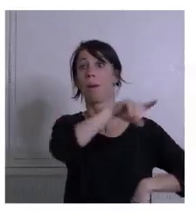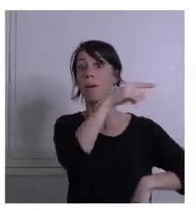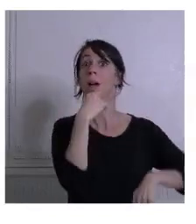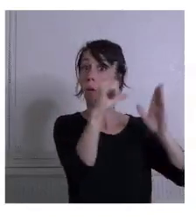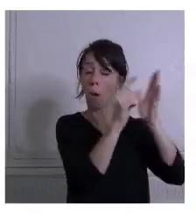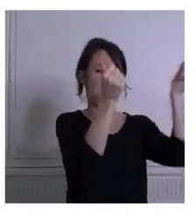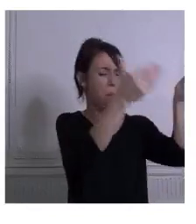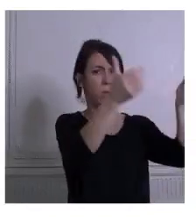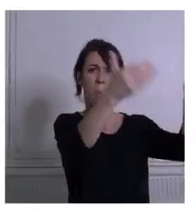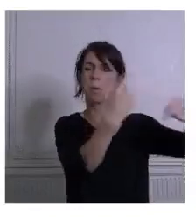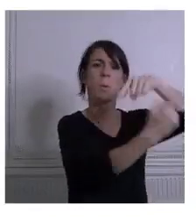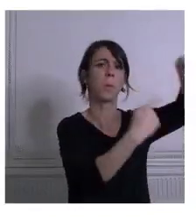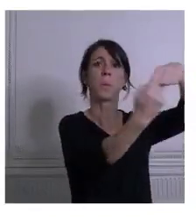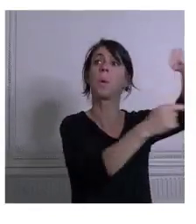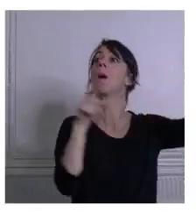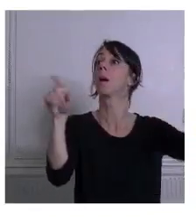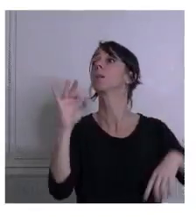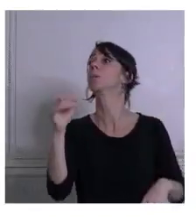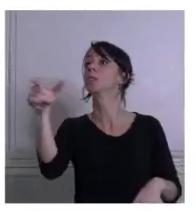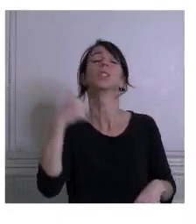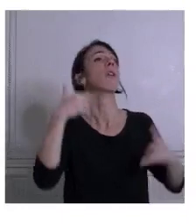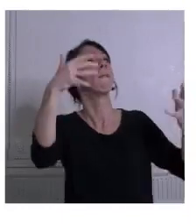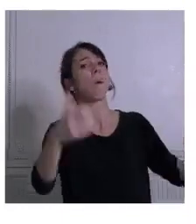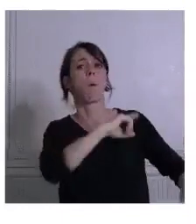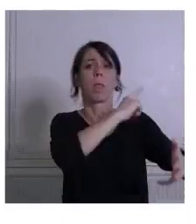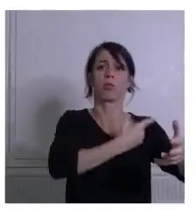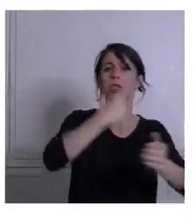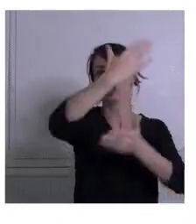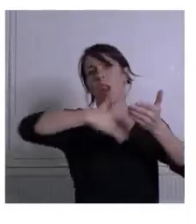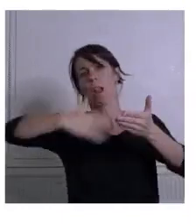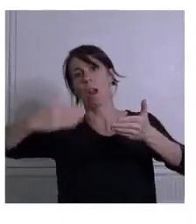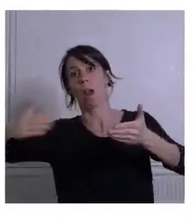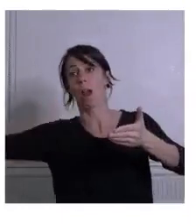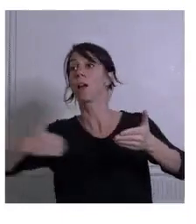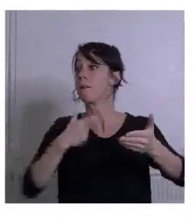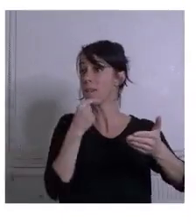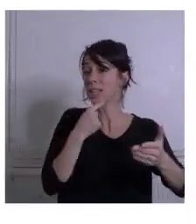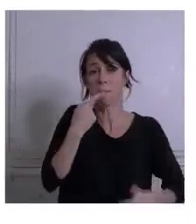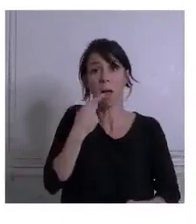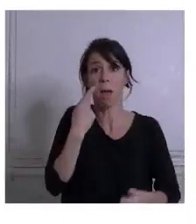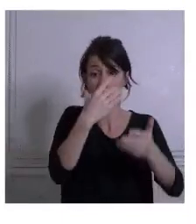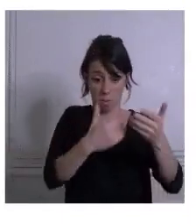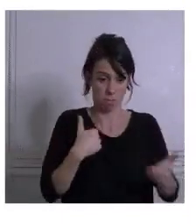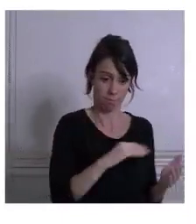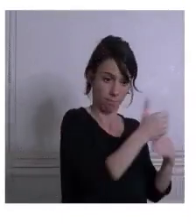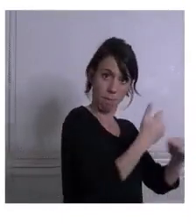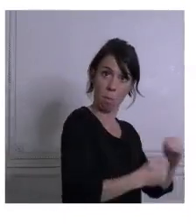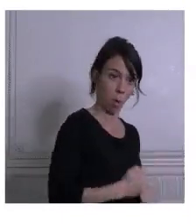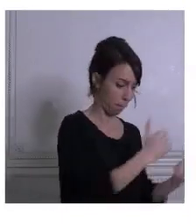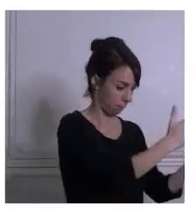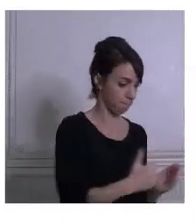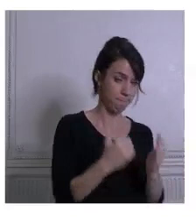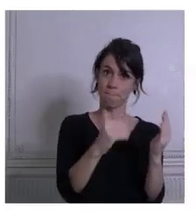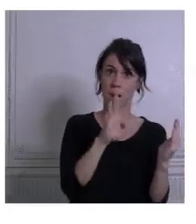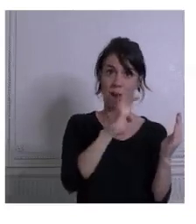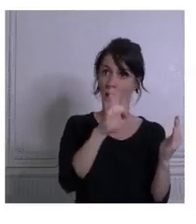de désamiantage. Je lui expliquais, il ne s'agissait pas d'un oubli de la part des équipes, simplement d'une norme de sécurité, puisque quand on désamiante, il faut, si la machine